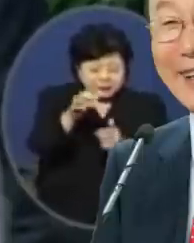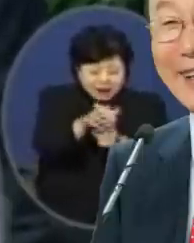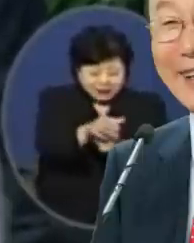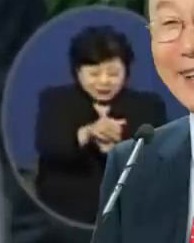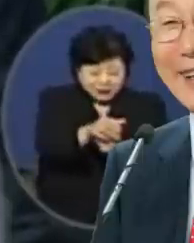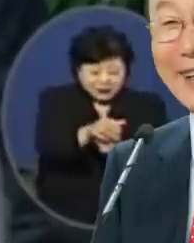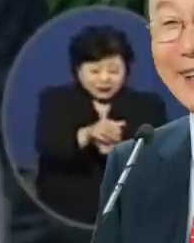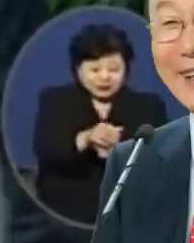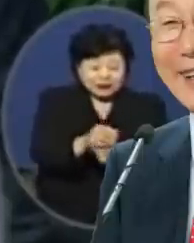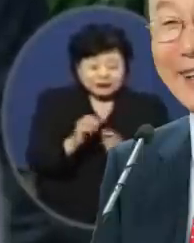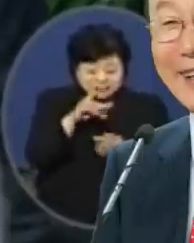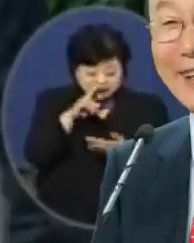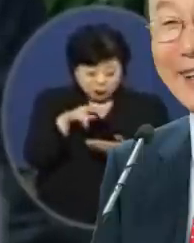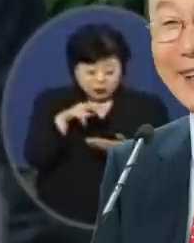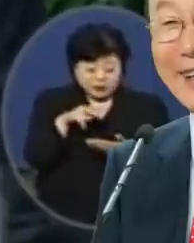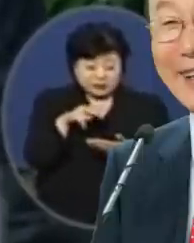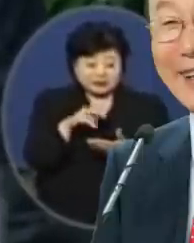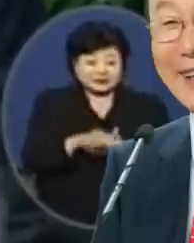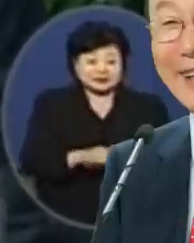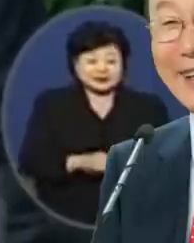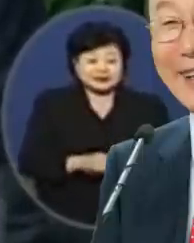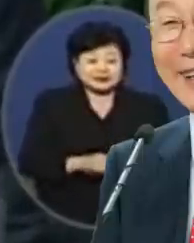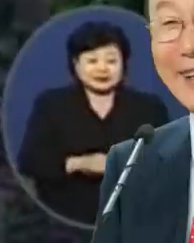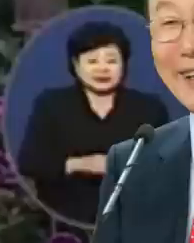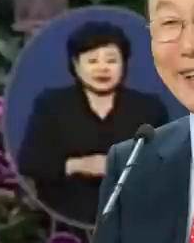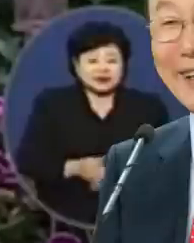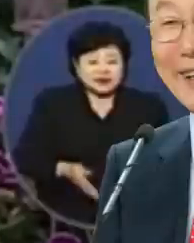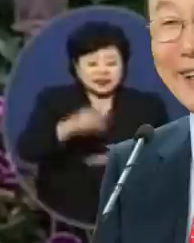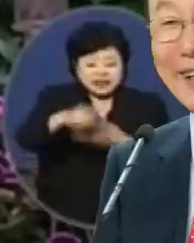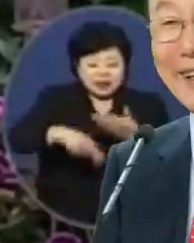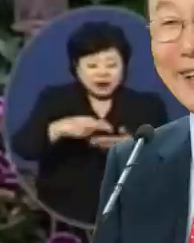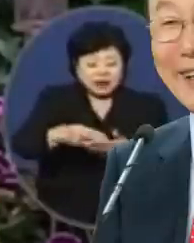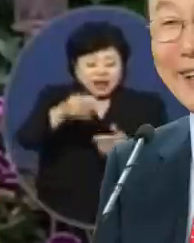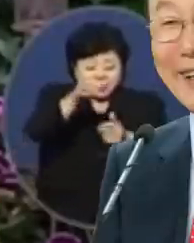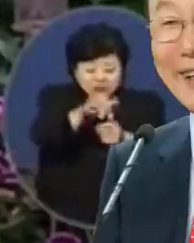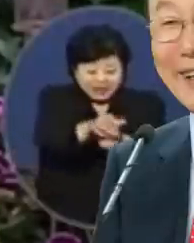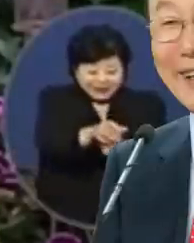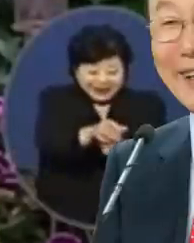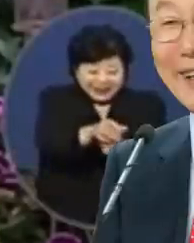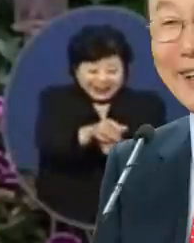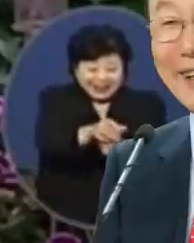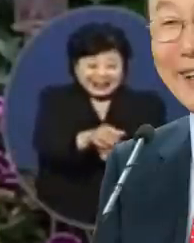맡겨놓으면 성경에 이런 말이 있습니다. 내 길을 야훼께 맡겨라.